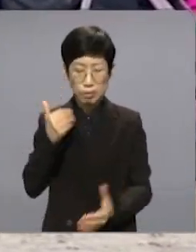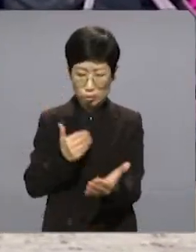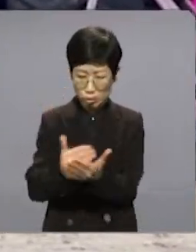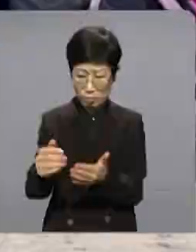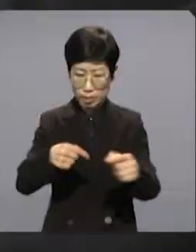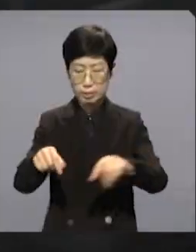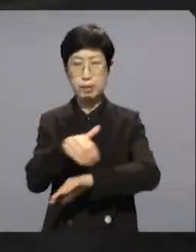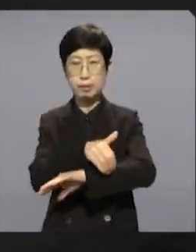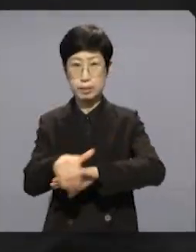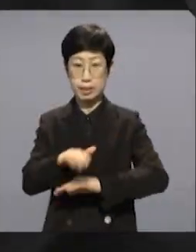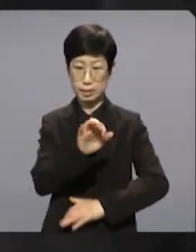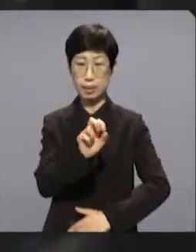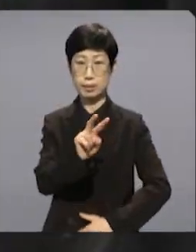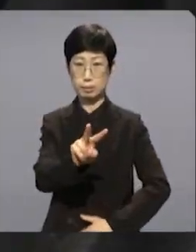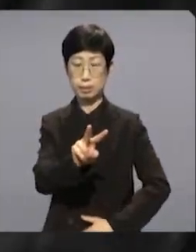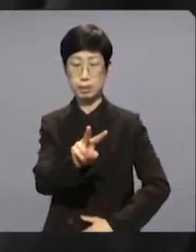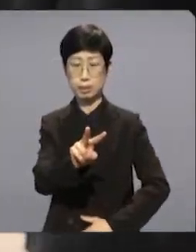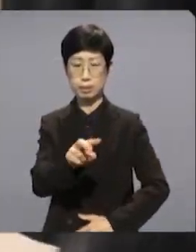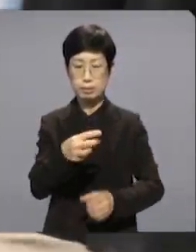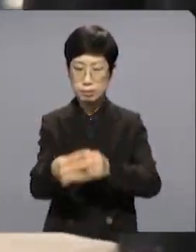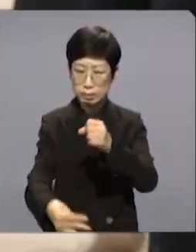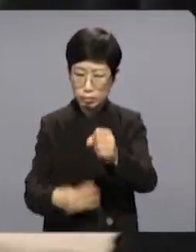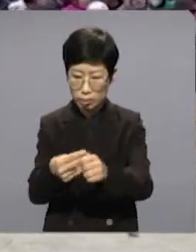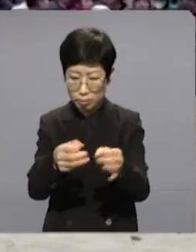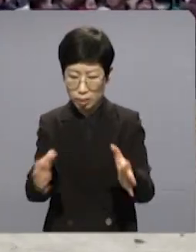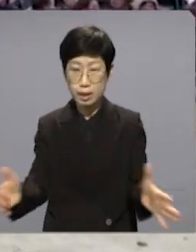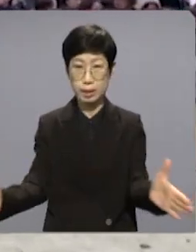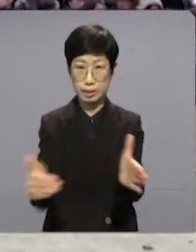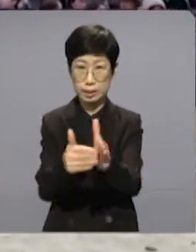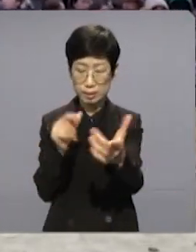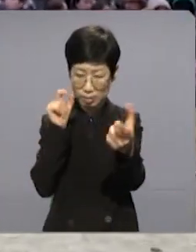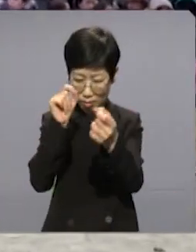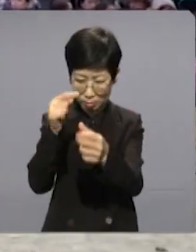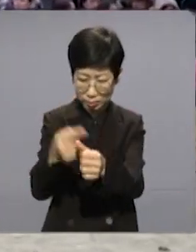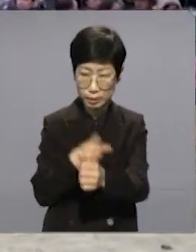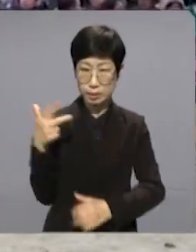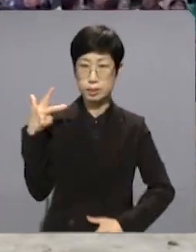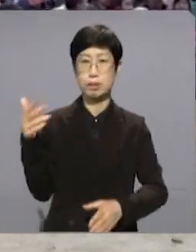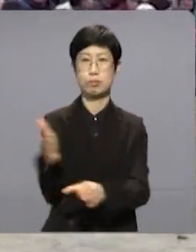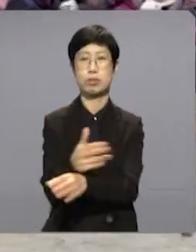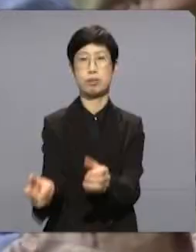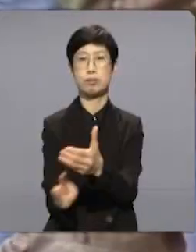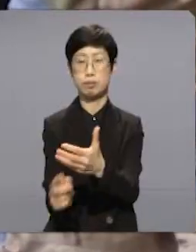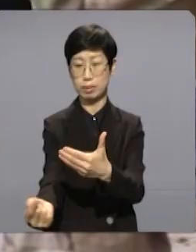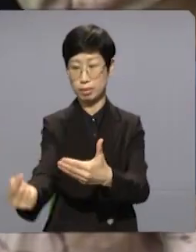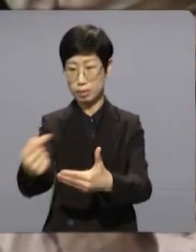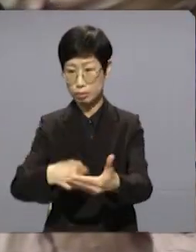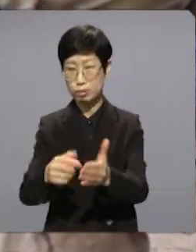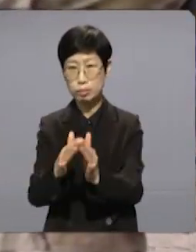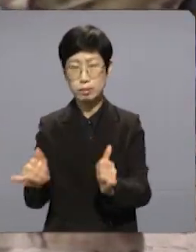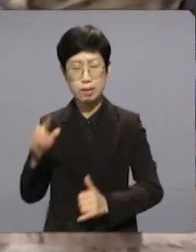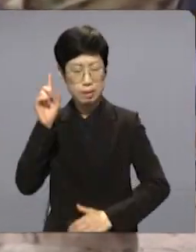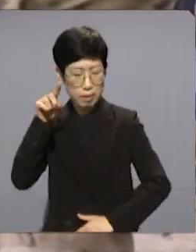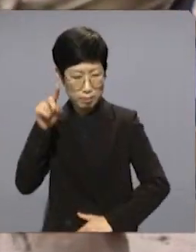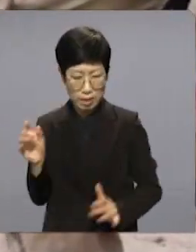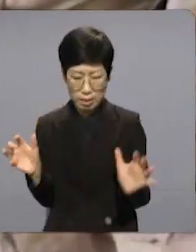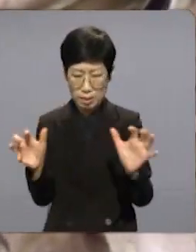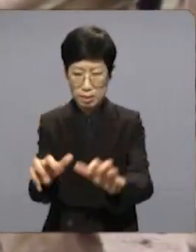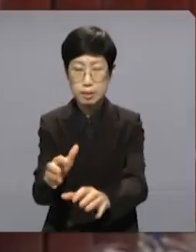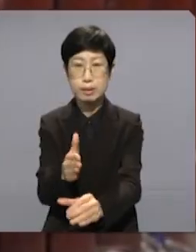정책 타이틀 42가 3년 만에 종료를 앞두자 지난주부터 불법 입국자 수천 명이 매일 몰리고